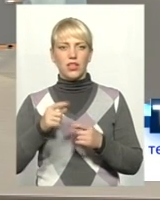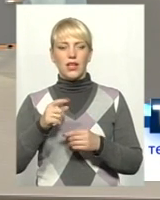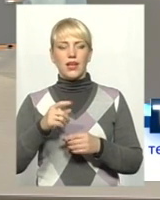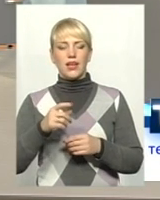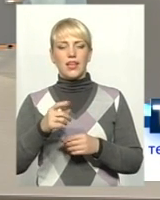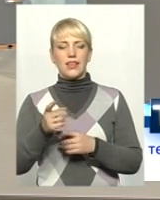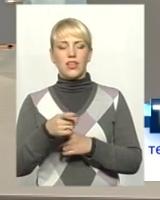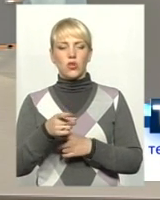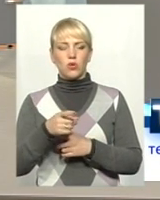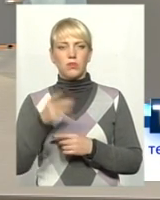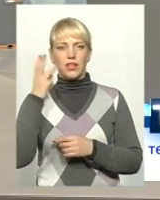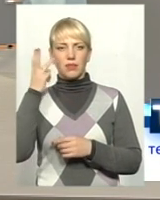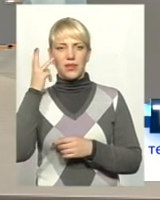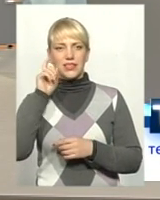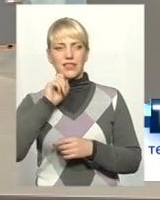Тернопіль-Хмельницький-Вінниця.